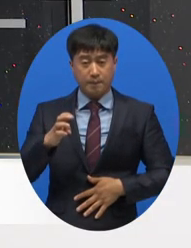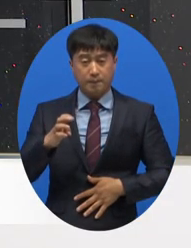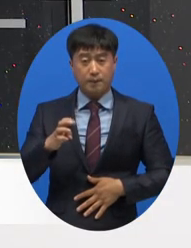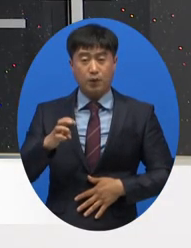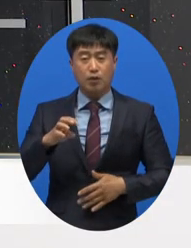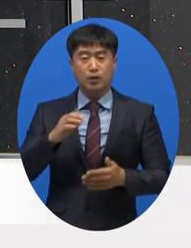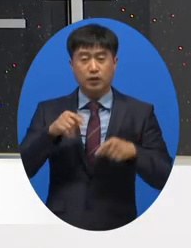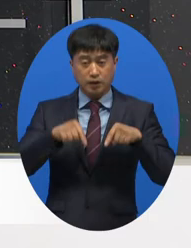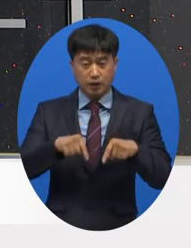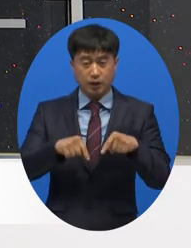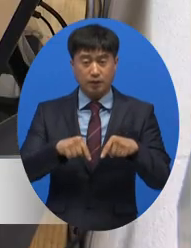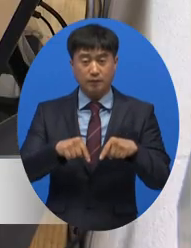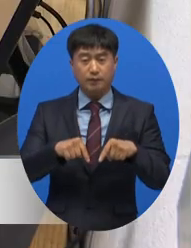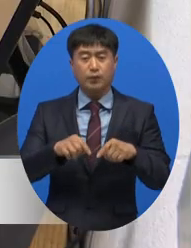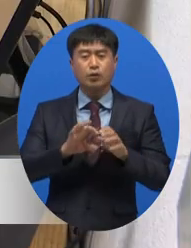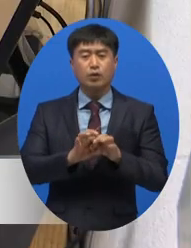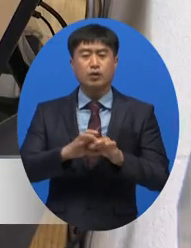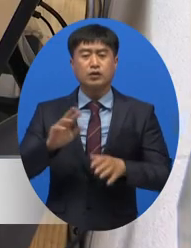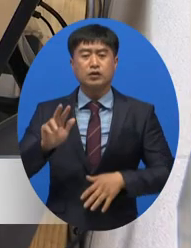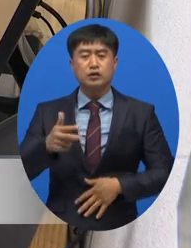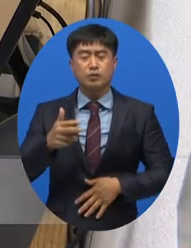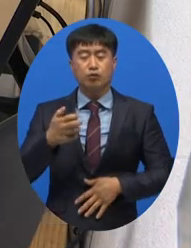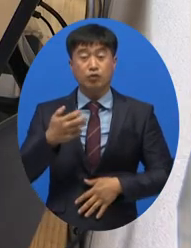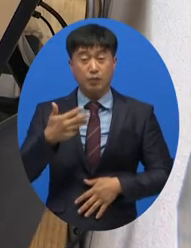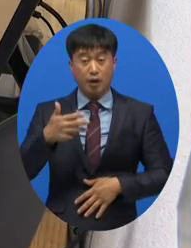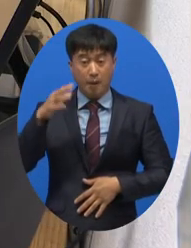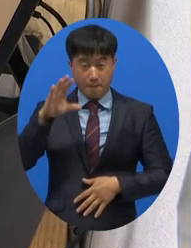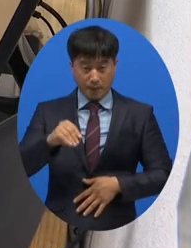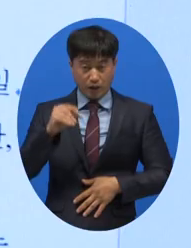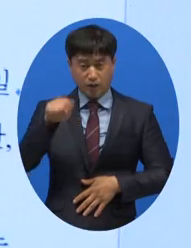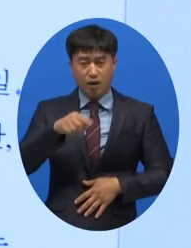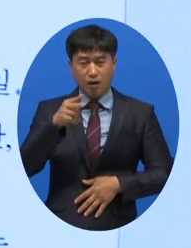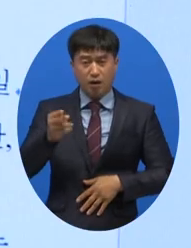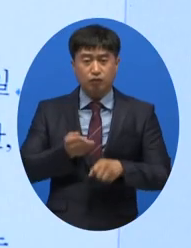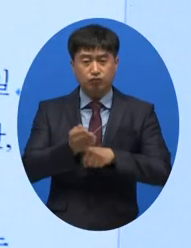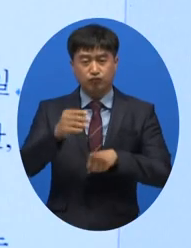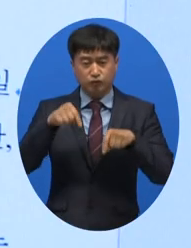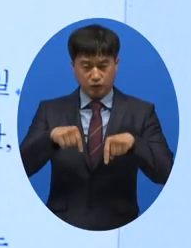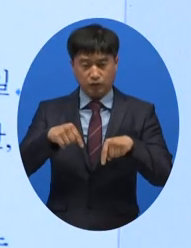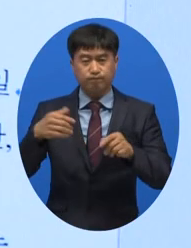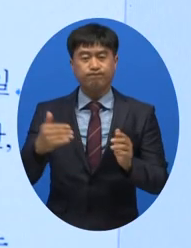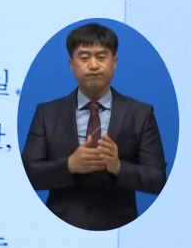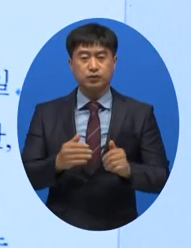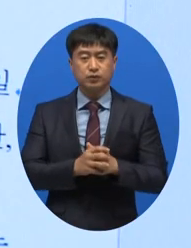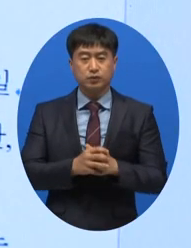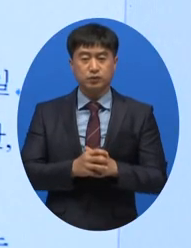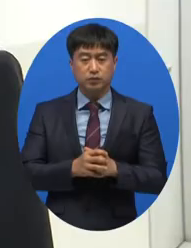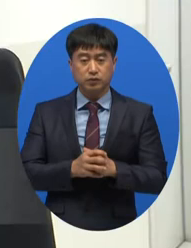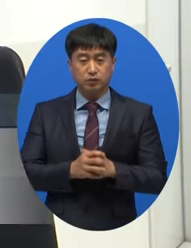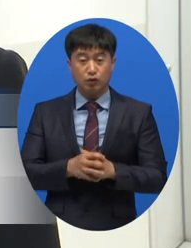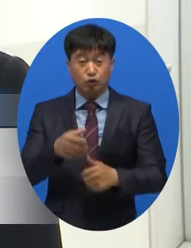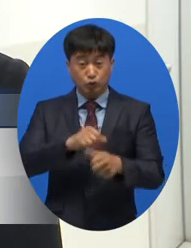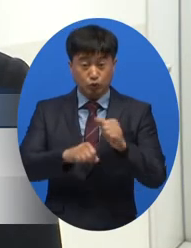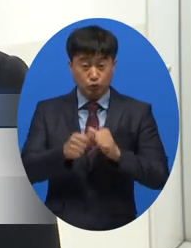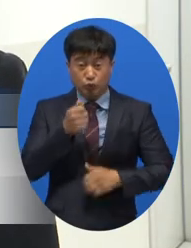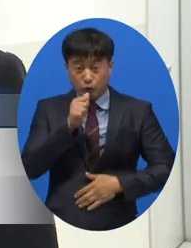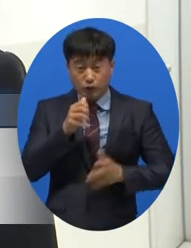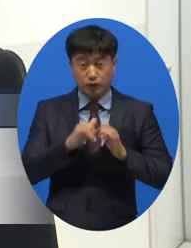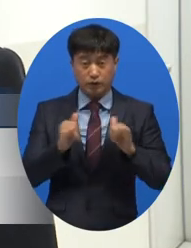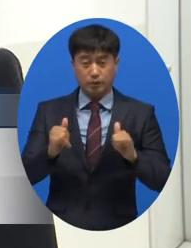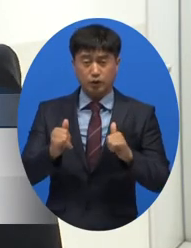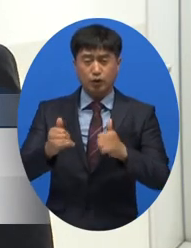통해 793만 5,100달러 규모의 수출 상담 실적을 달성했습니다. 통역원들이 상당히 적극적으로